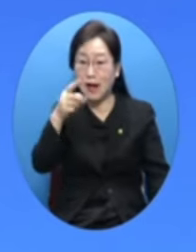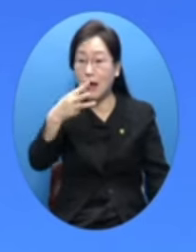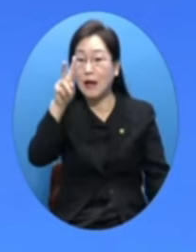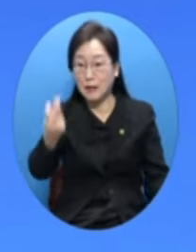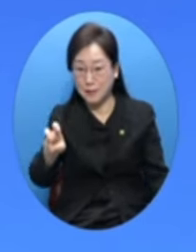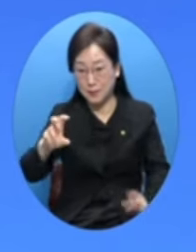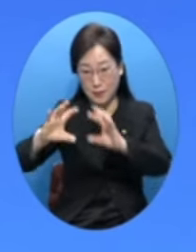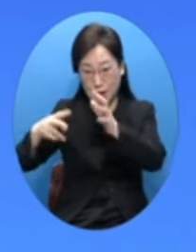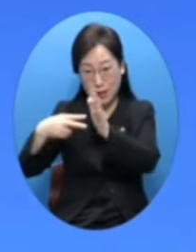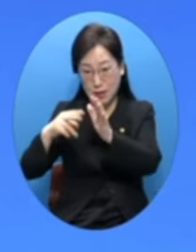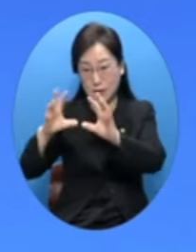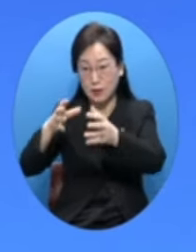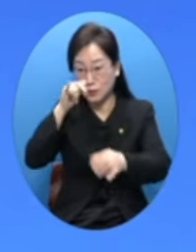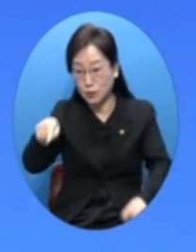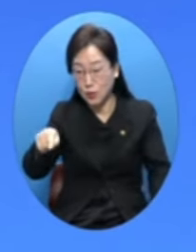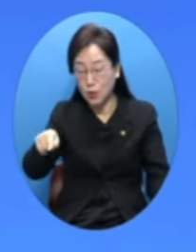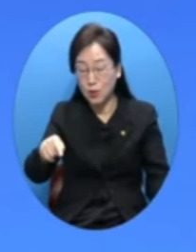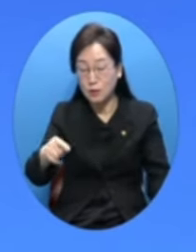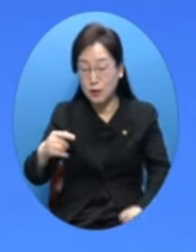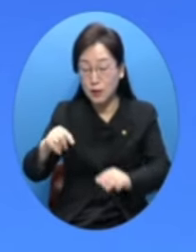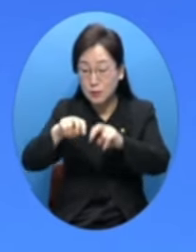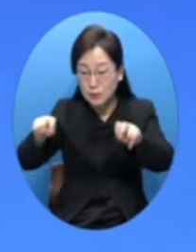군대 장관이 있었습니다.